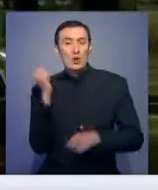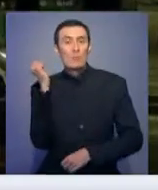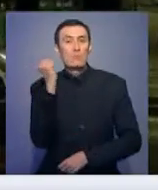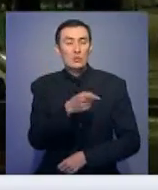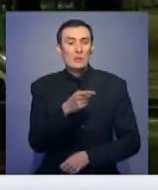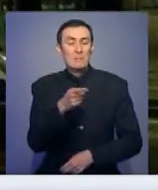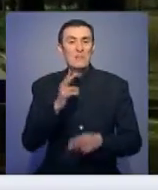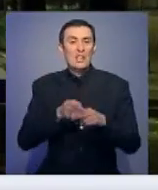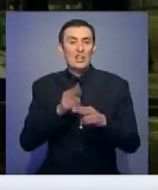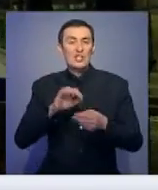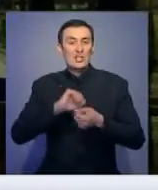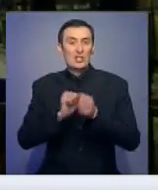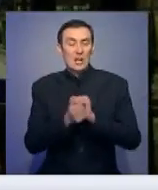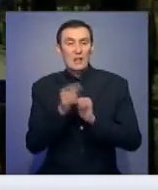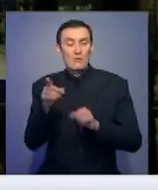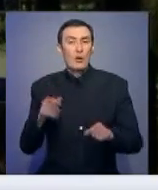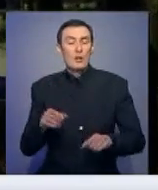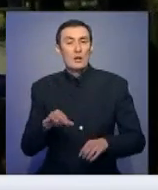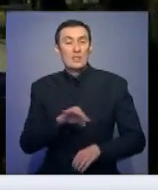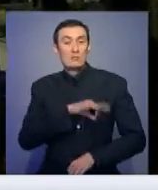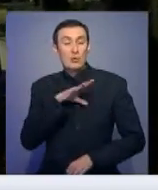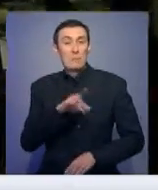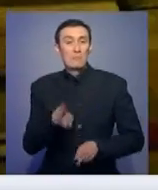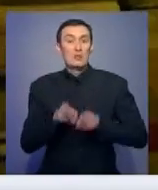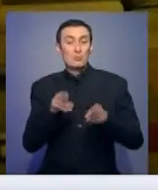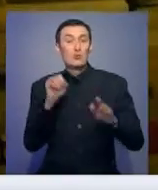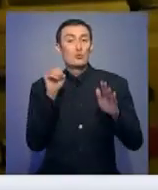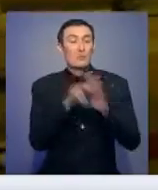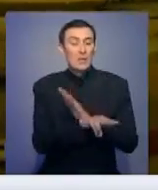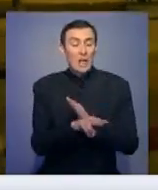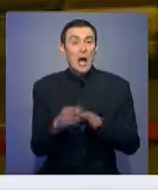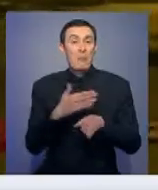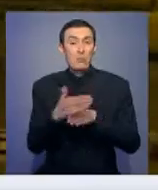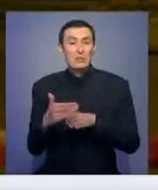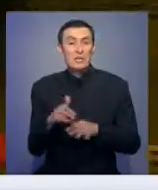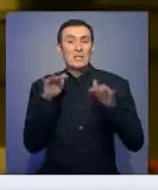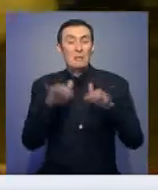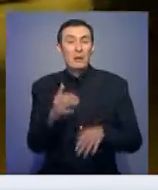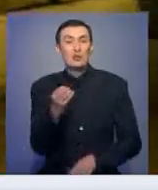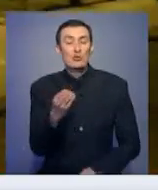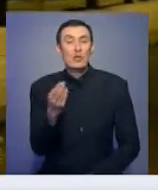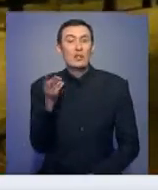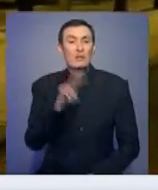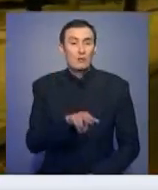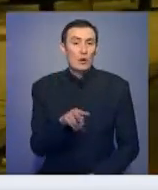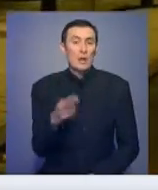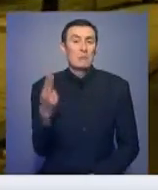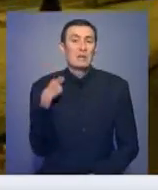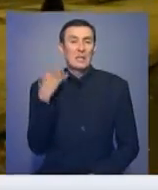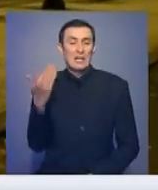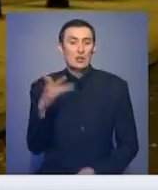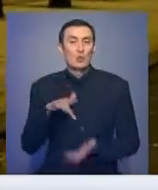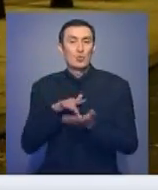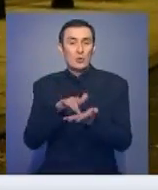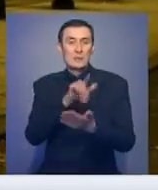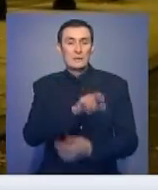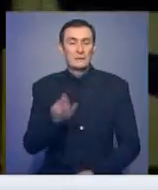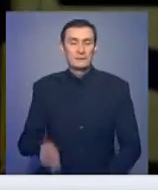мужчину металлический шар и отпугнул его. Преступник сбежал, а чуть позже напал еще на 2 британских